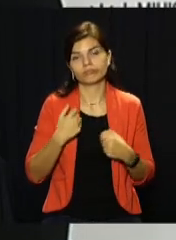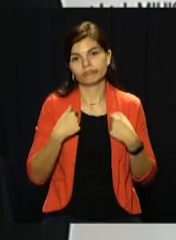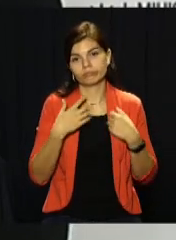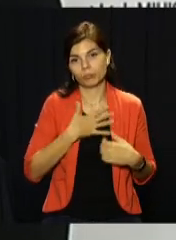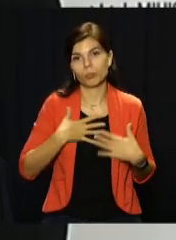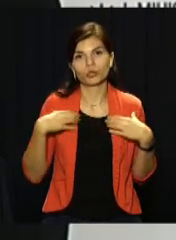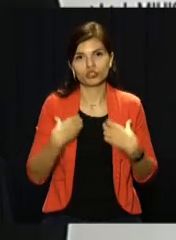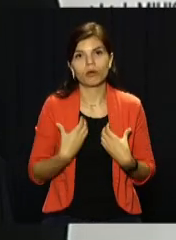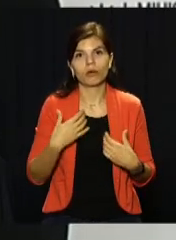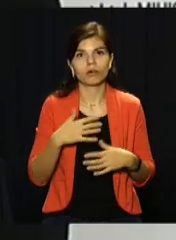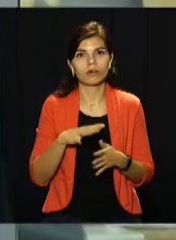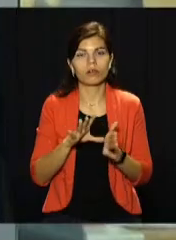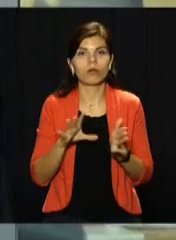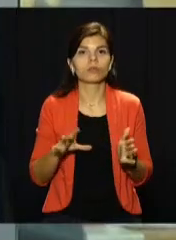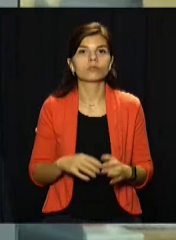антирекорд нашої країни.